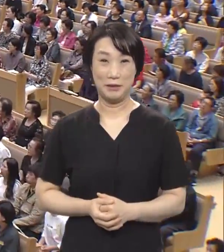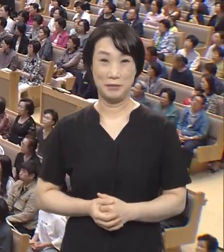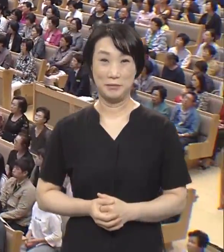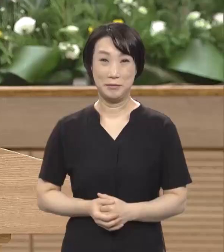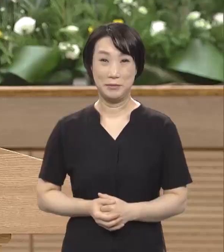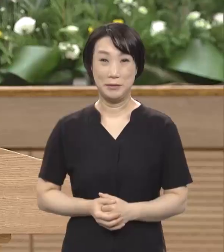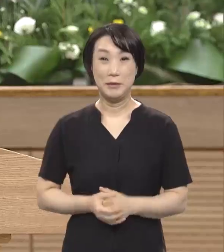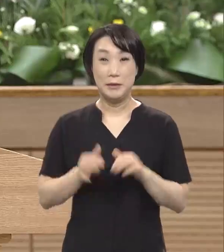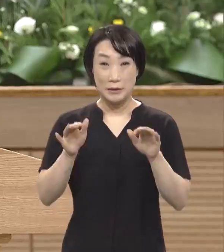자, 그런데